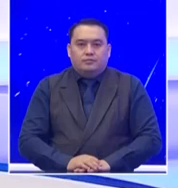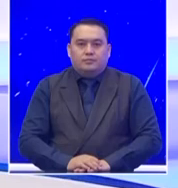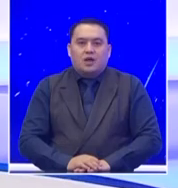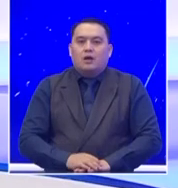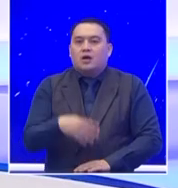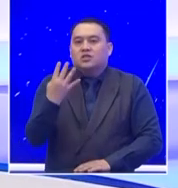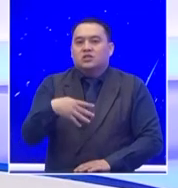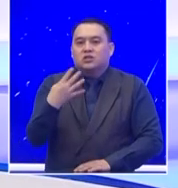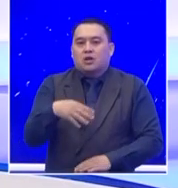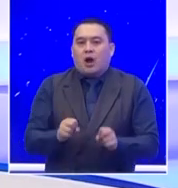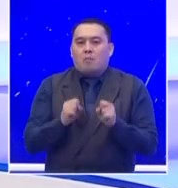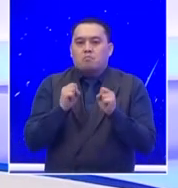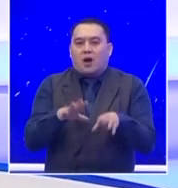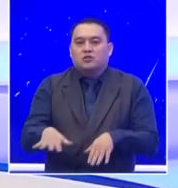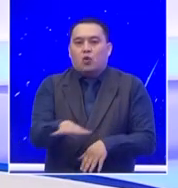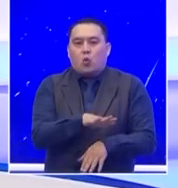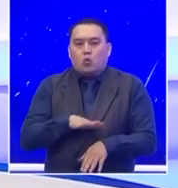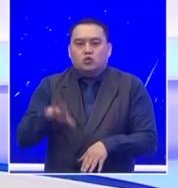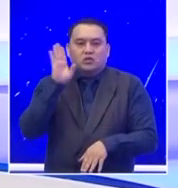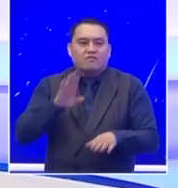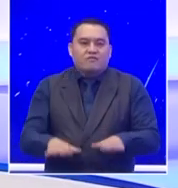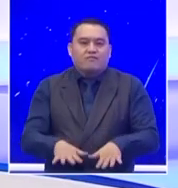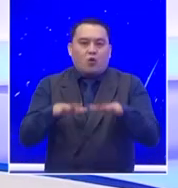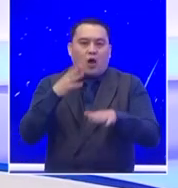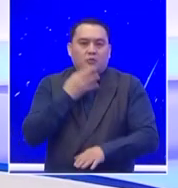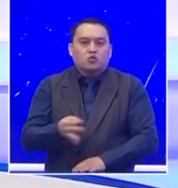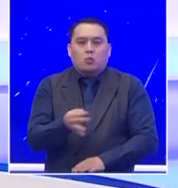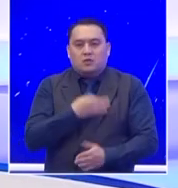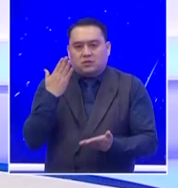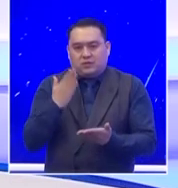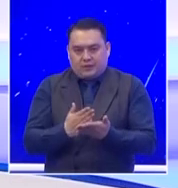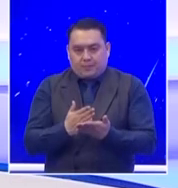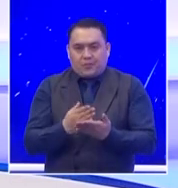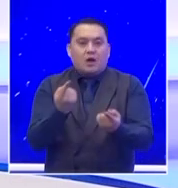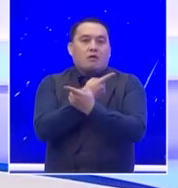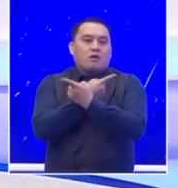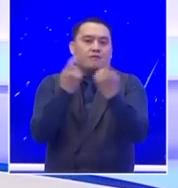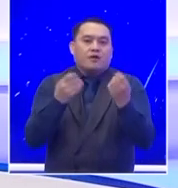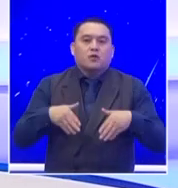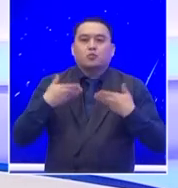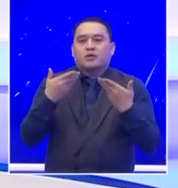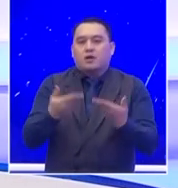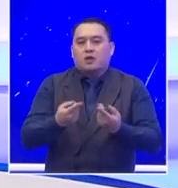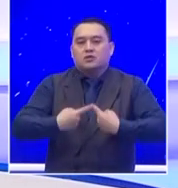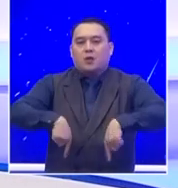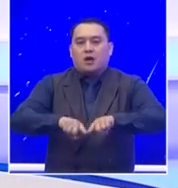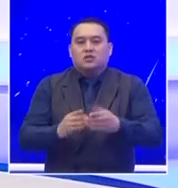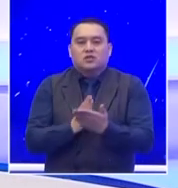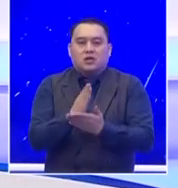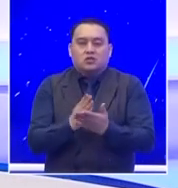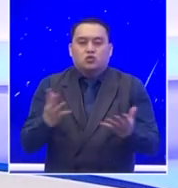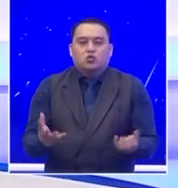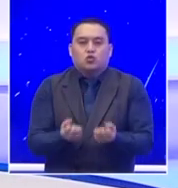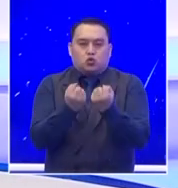Около 40 паводкоопасных участков имеется на сегодня в Алматинской области. Такую информацию предоставили сотрудники департамента по